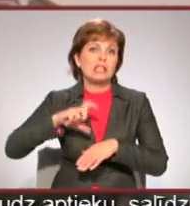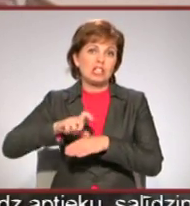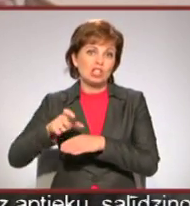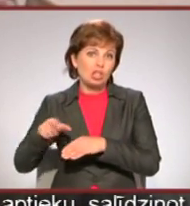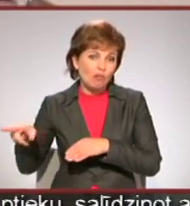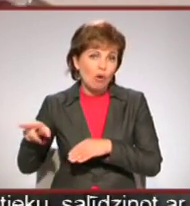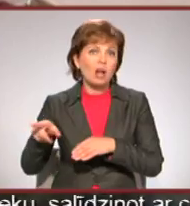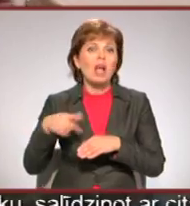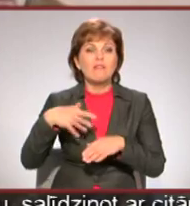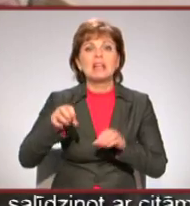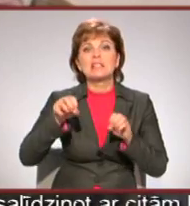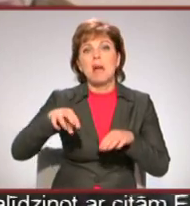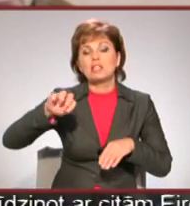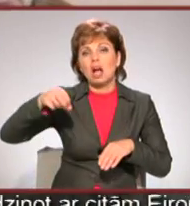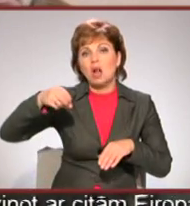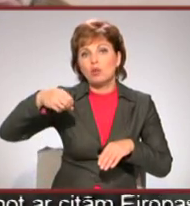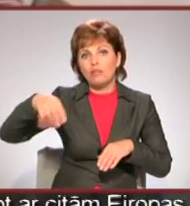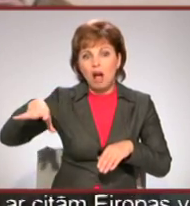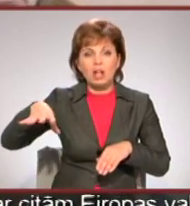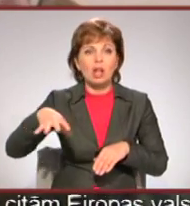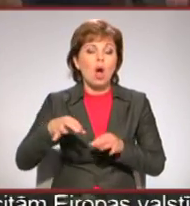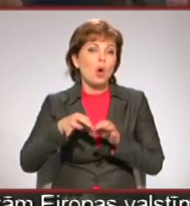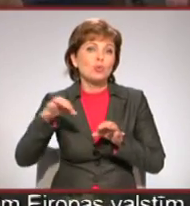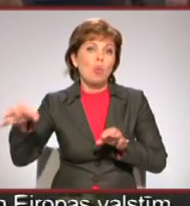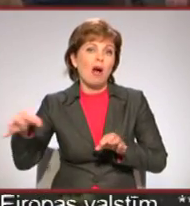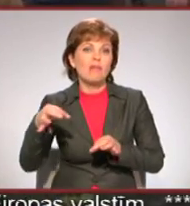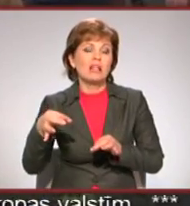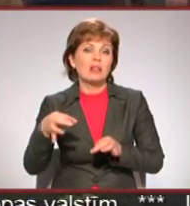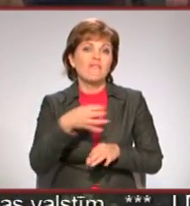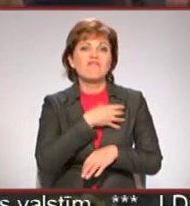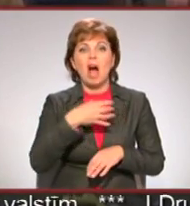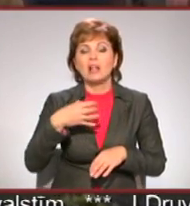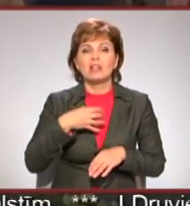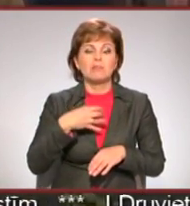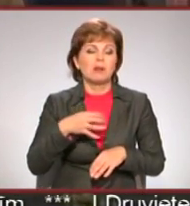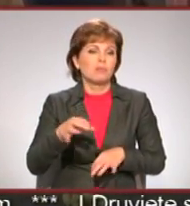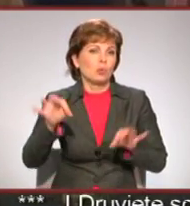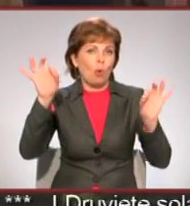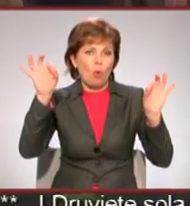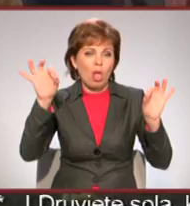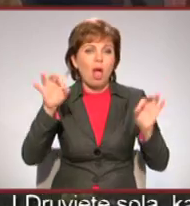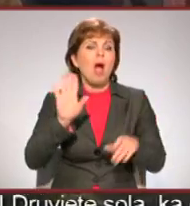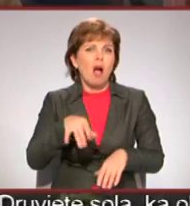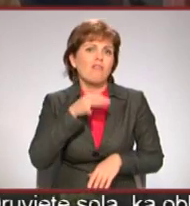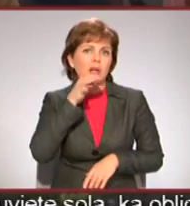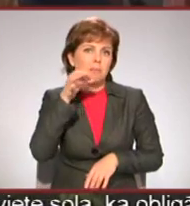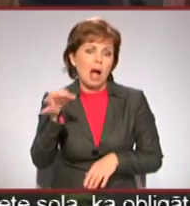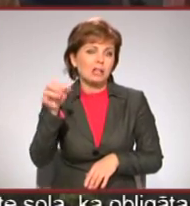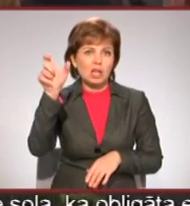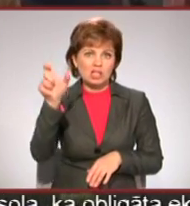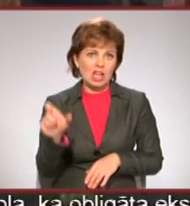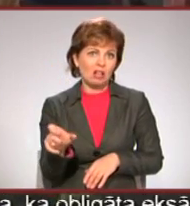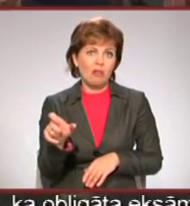ziemi jātur vaļā krāns, bet novad vadību tas neinteresējot. Kā var šitā pateikt, es nesaprotu cilvēkam.